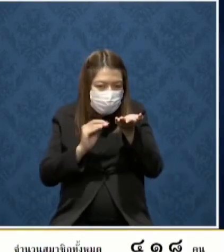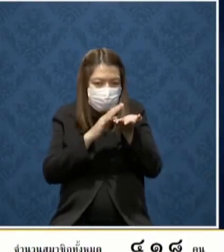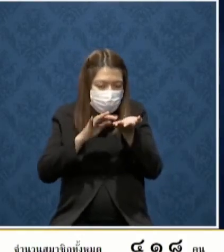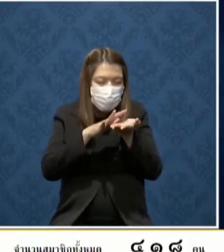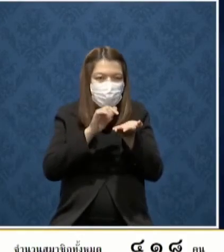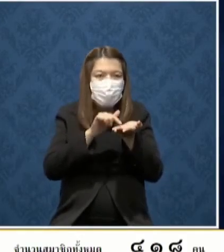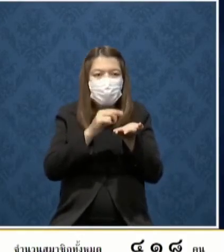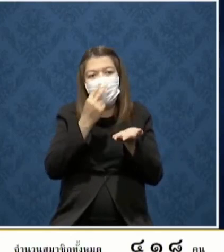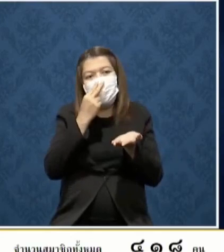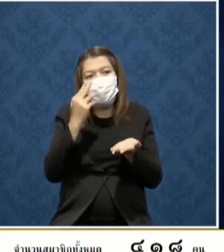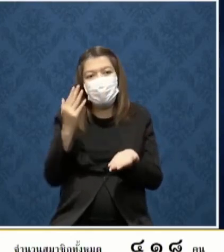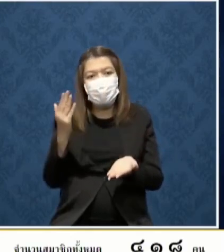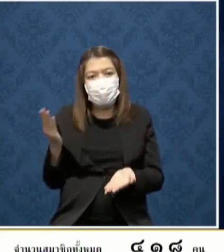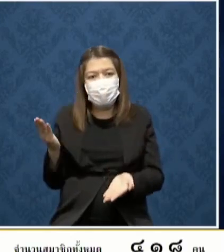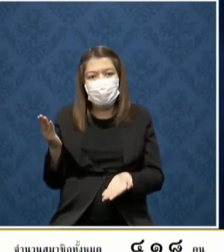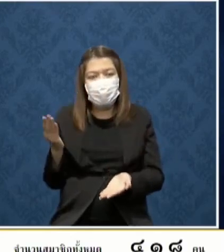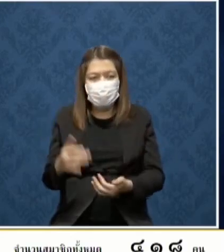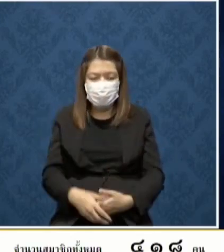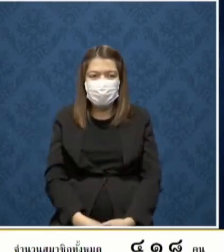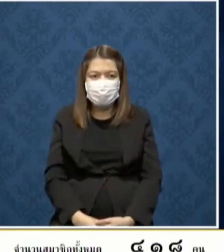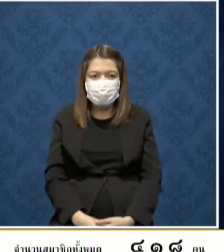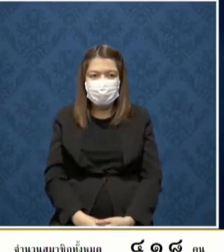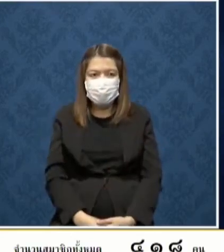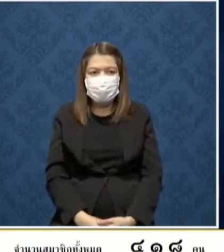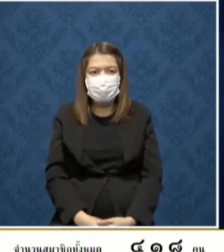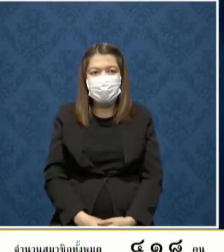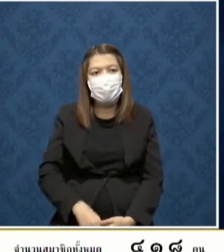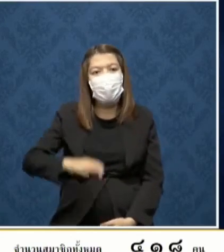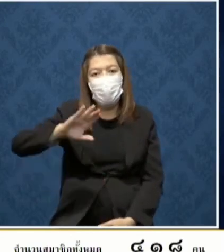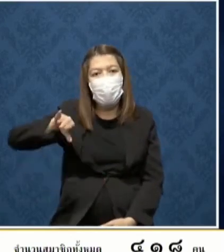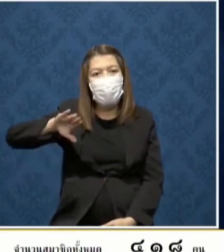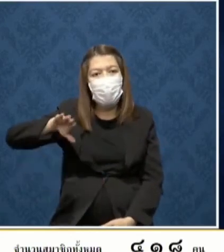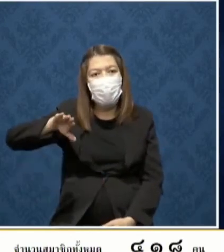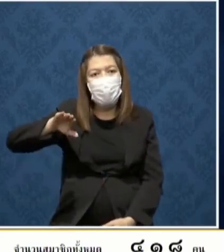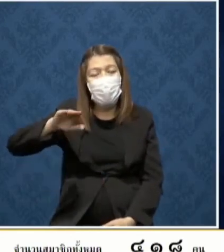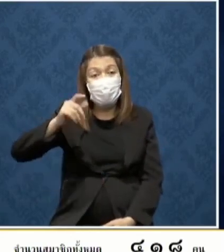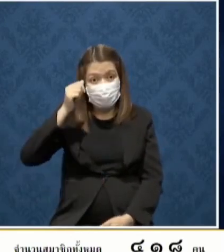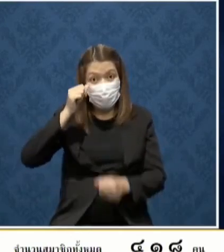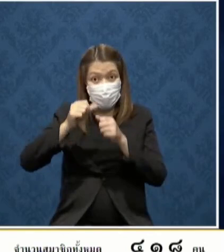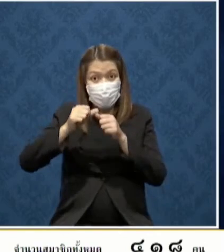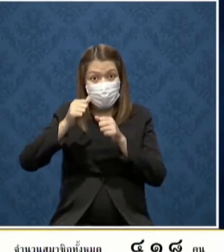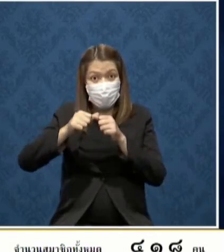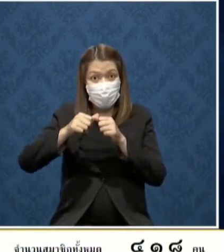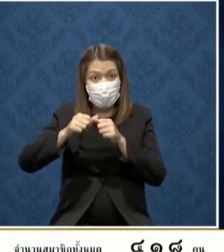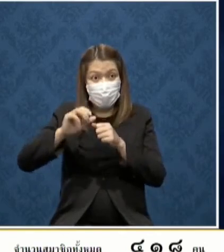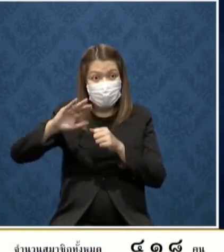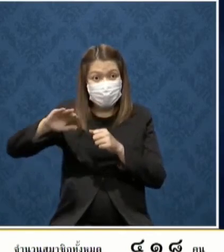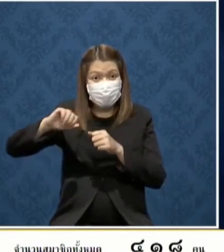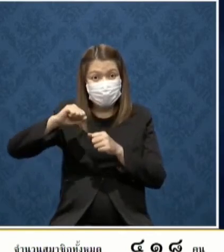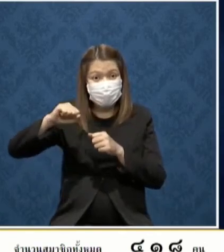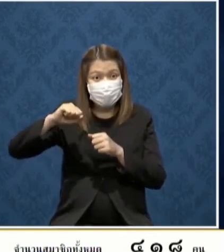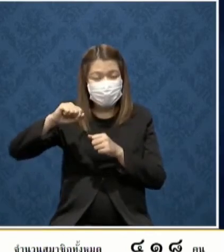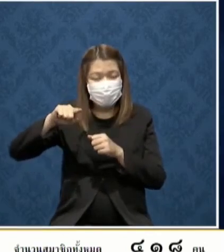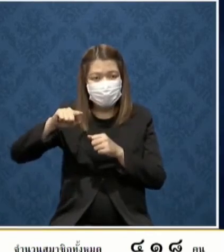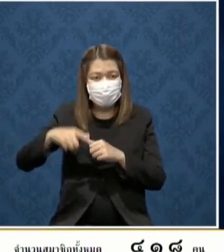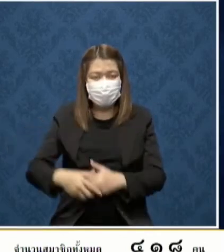อะไร ดูสไลดถัไปครับกาบขวาของเรือ ถาจำกได้ แผนทผมโวไปเมอสัครู่ที่เรา